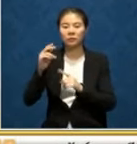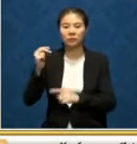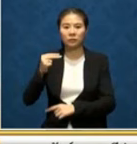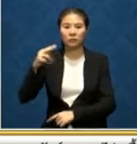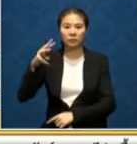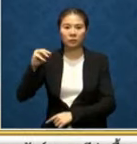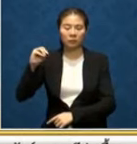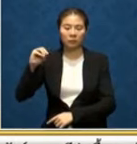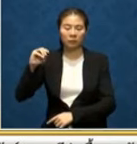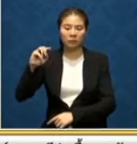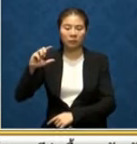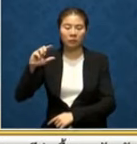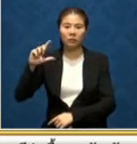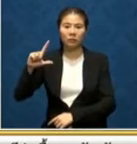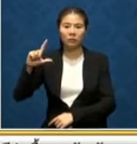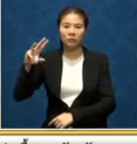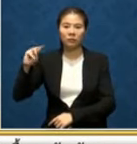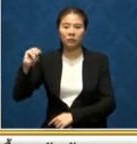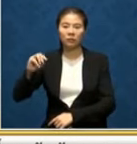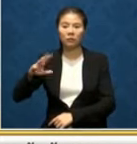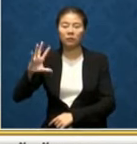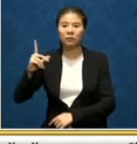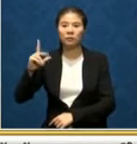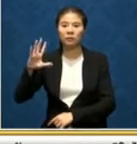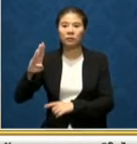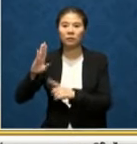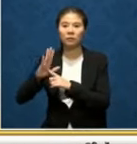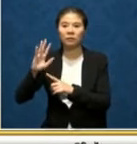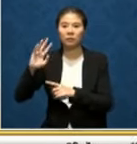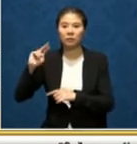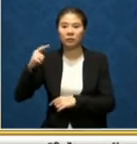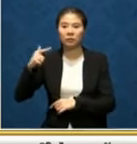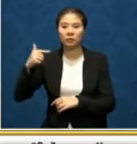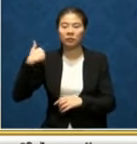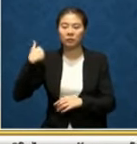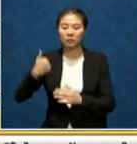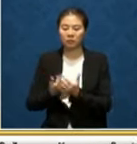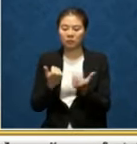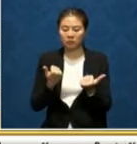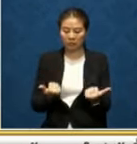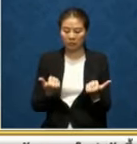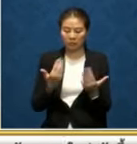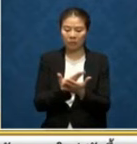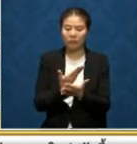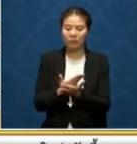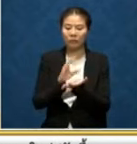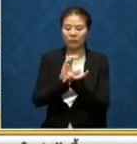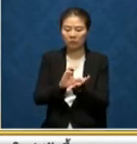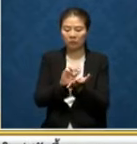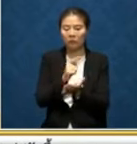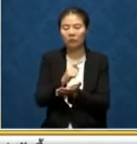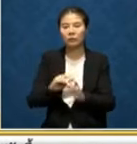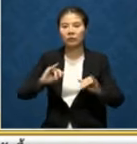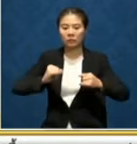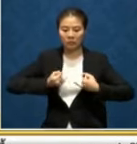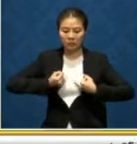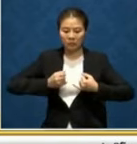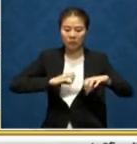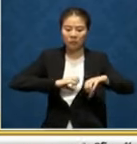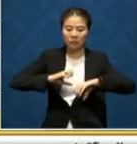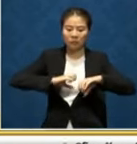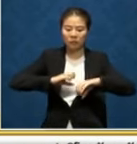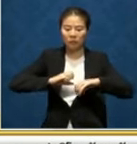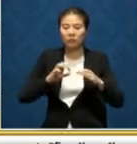ท่าเรืออุตสาหกรรมมาบตาพุดเฟส 3เราก็ได้เห็นแค่กลุ่มนายทุนบางกลุ่มอีกค่ะที่ได้รับสัมปทานจากการระเบิด